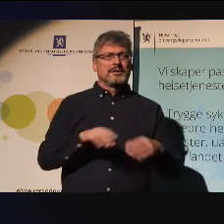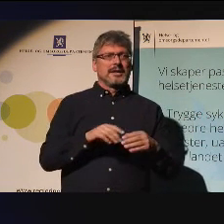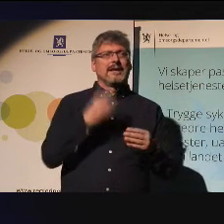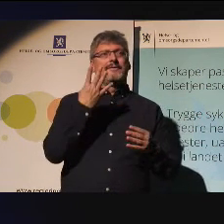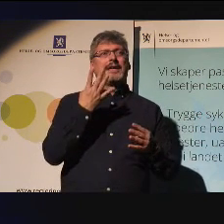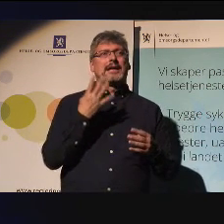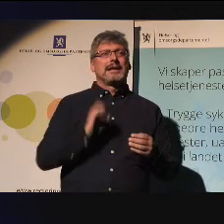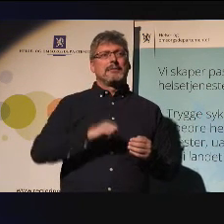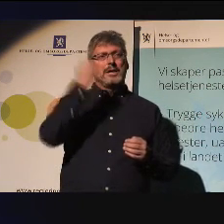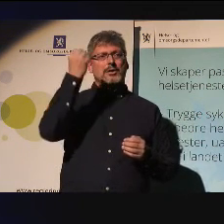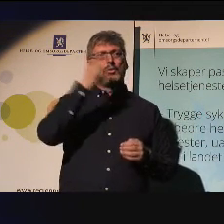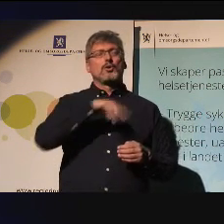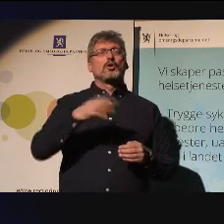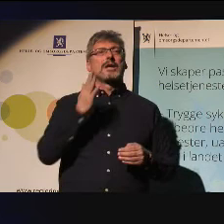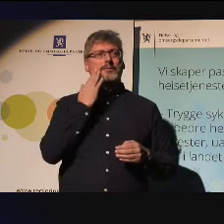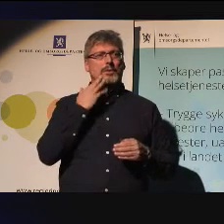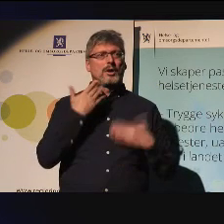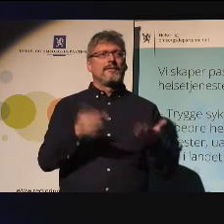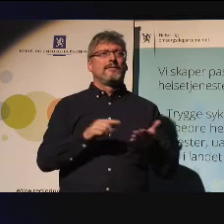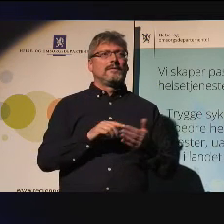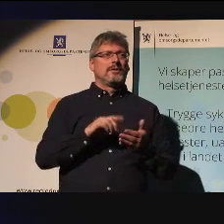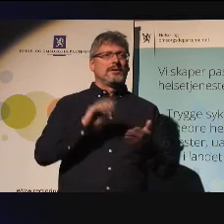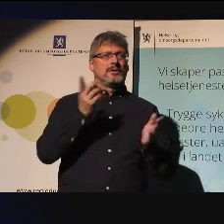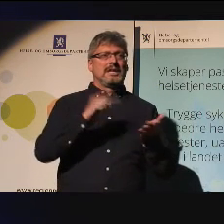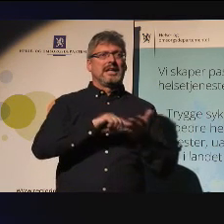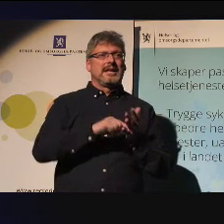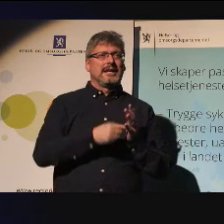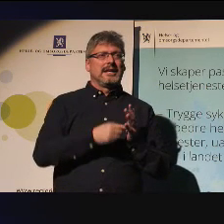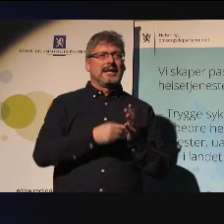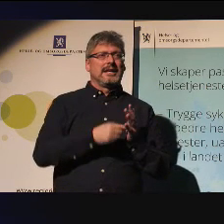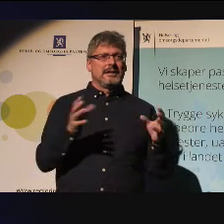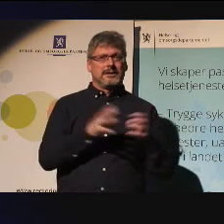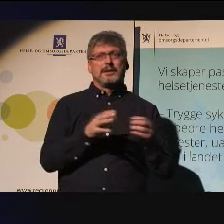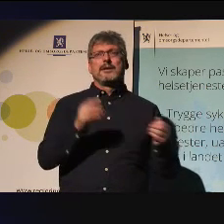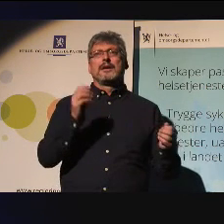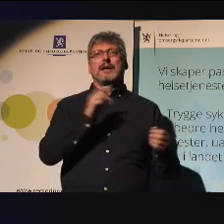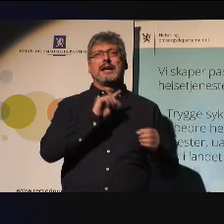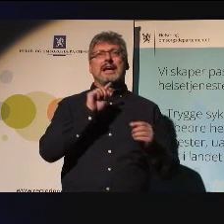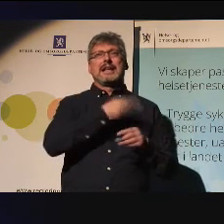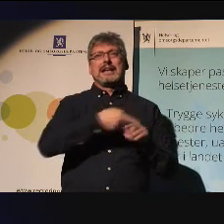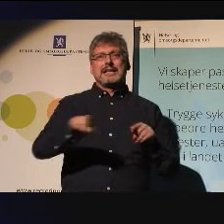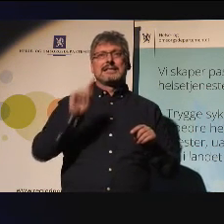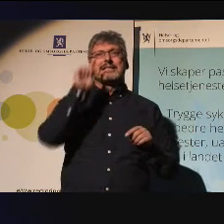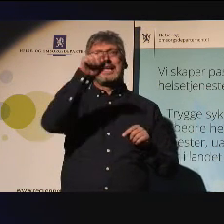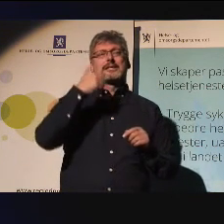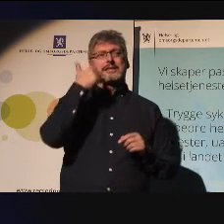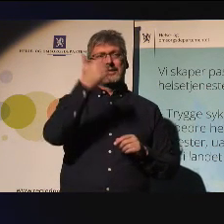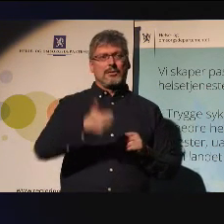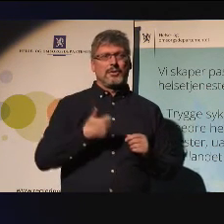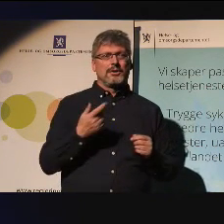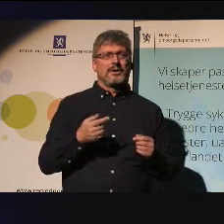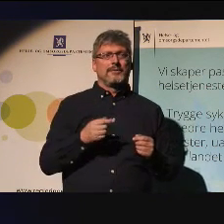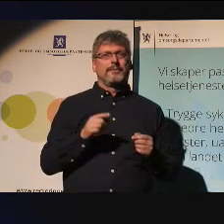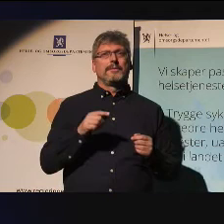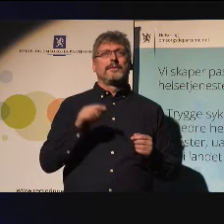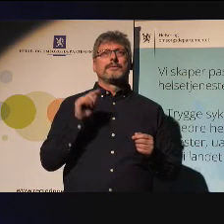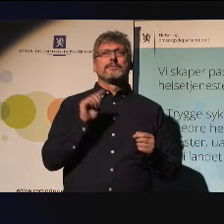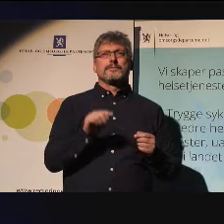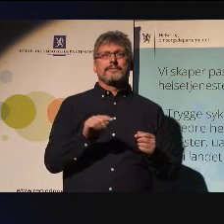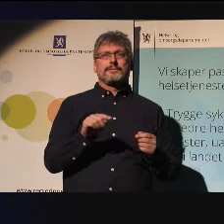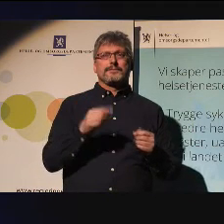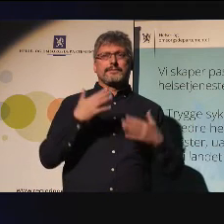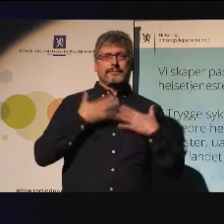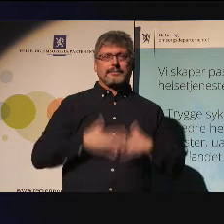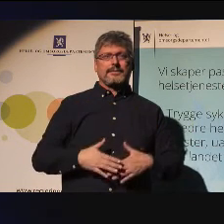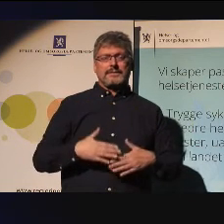4 millioner norske innbyggere har fått kjernejournal. Resten kommer med neste år. Det innebærer at helsepersonell